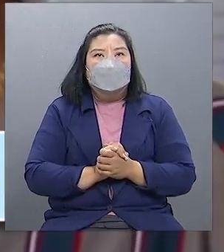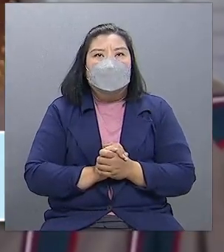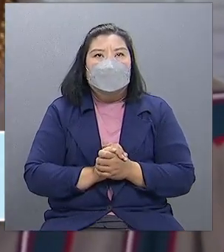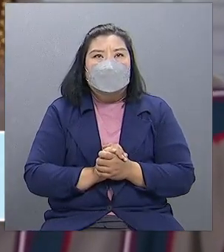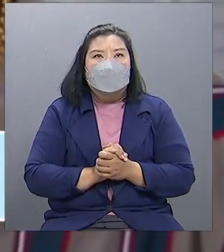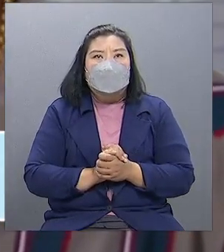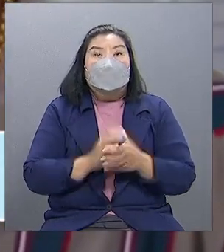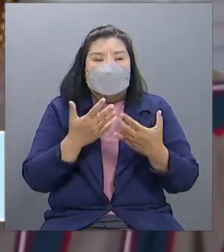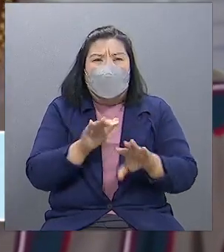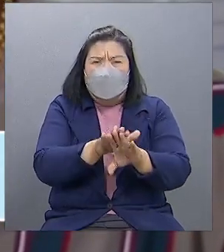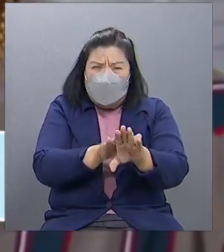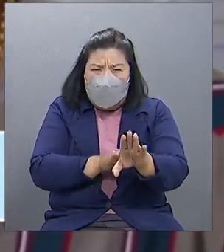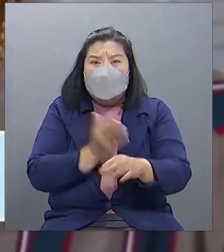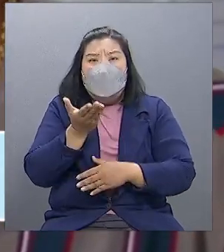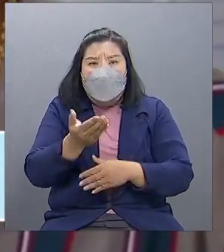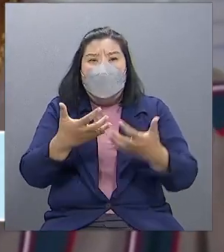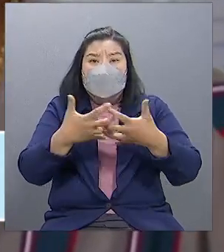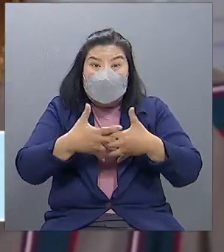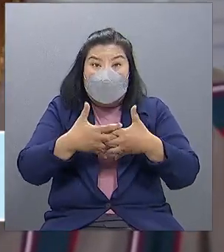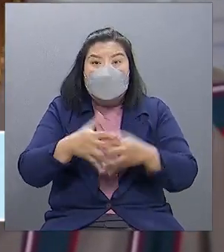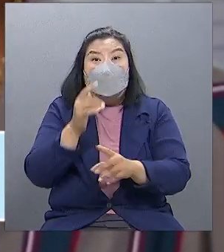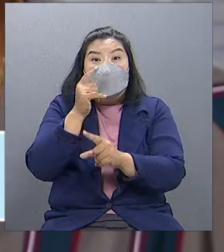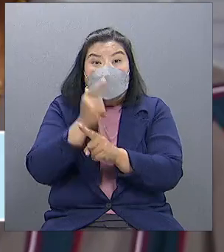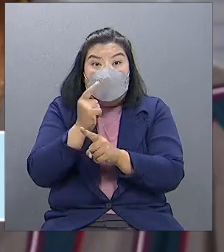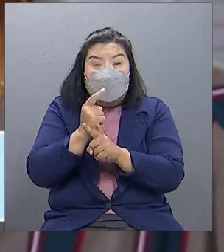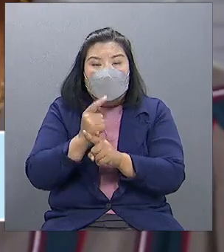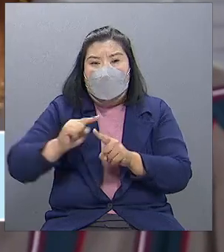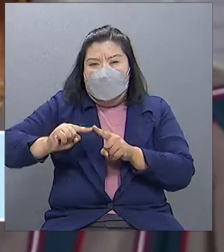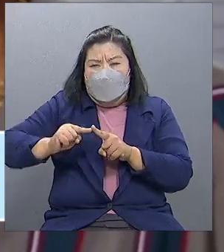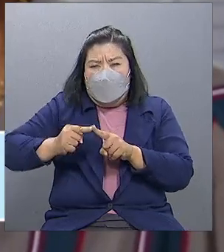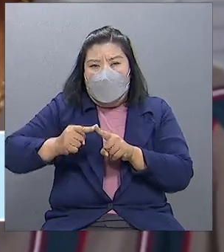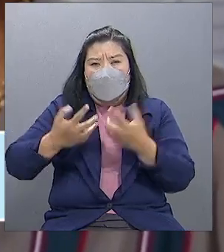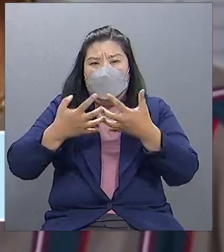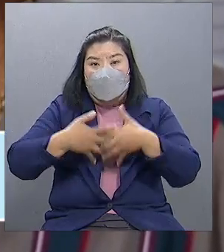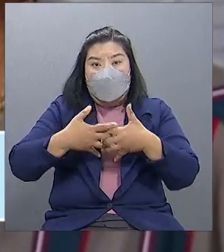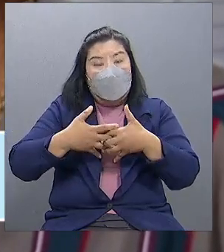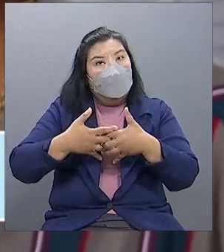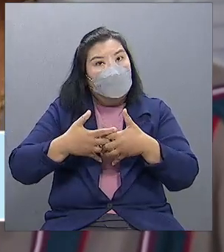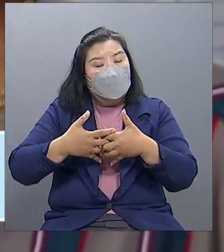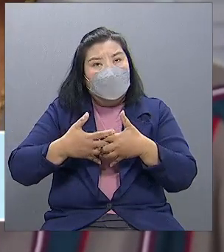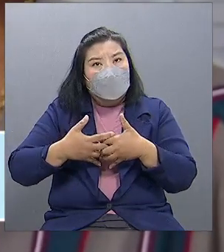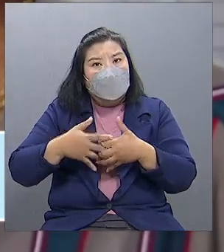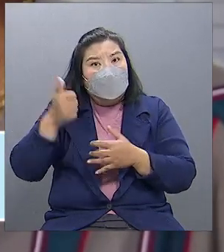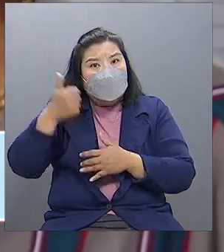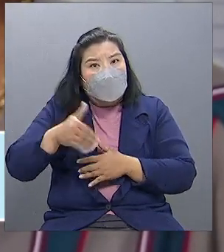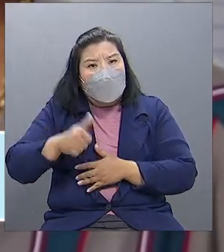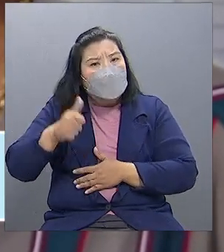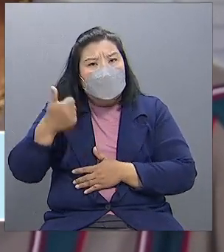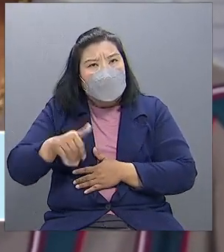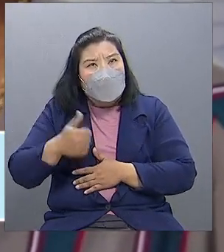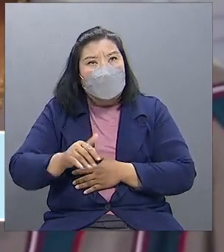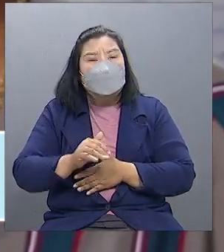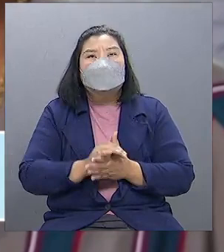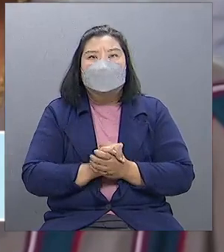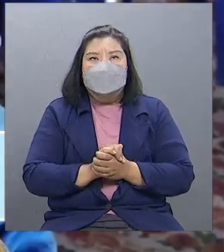ขึผมดูแล้มัไมมจธปสาภาษนะครับเอาครา์คำมีัการนะครับพา Yeais